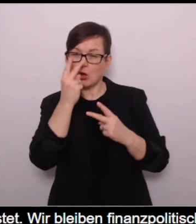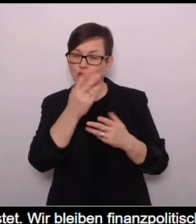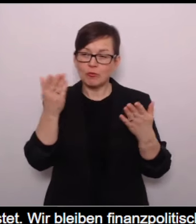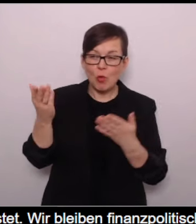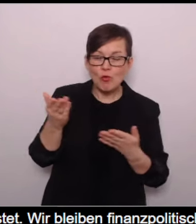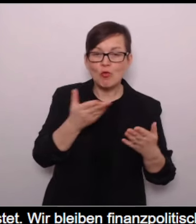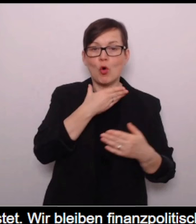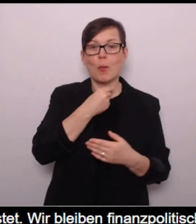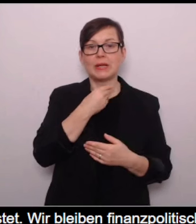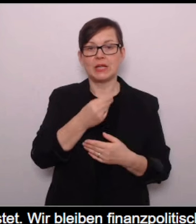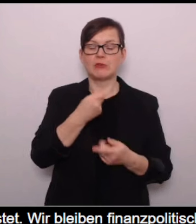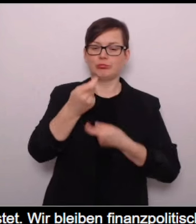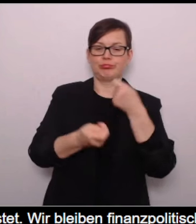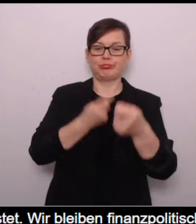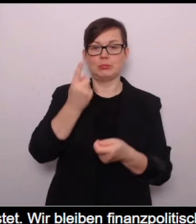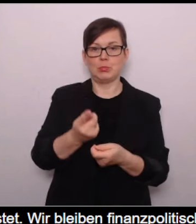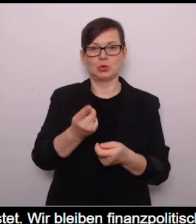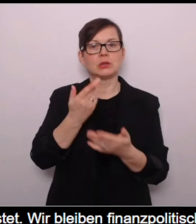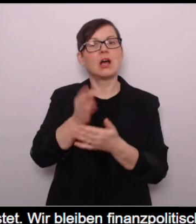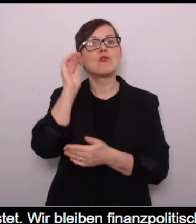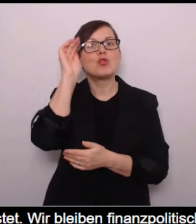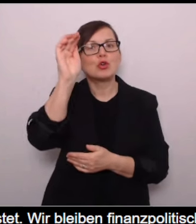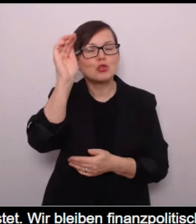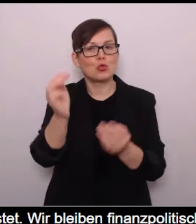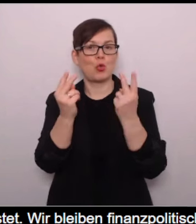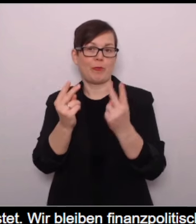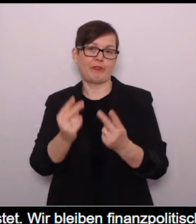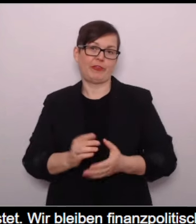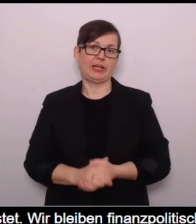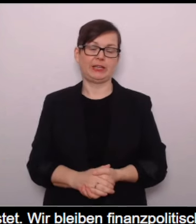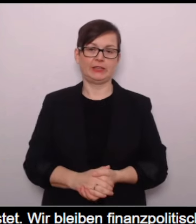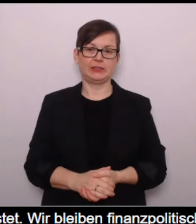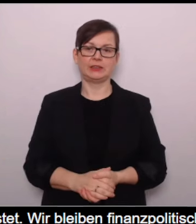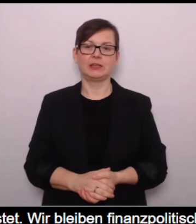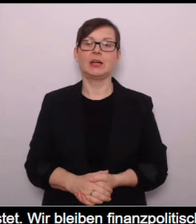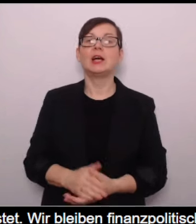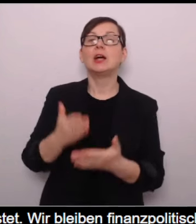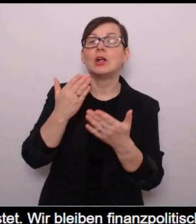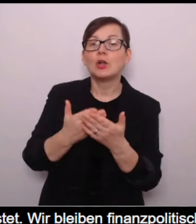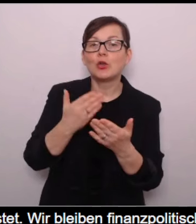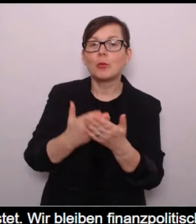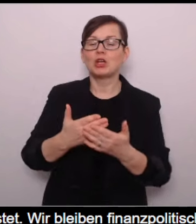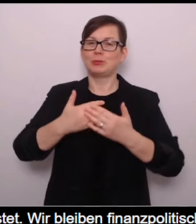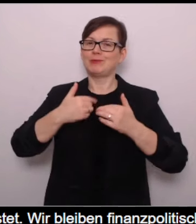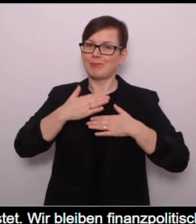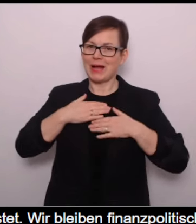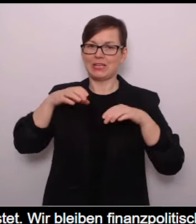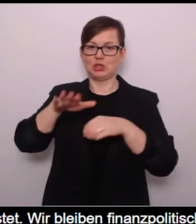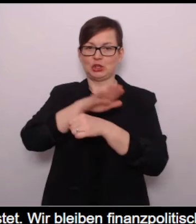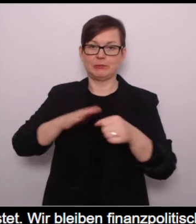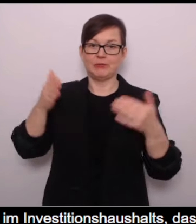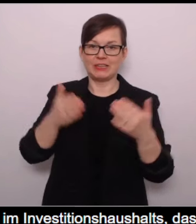auf keinen Fall zu vernachlässigen, ganz im Gegenteil immer im Blick zu haben, was hier geschieht. Und wir investieren weiter in Zukunftsinvestitionen und